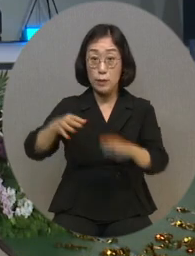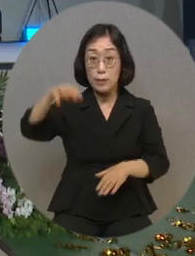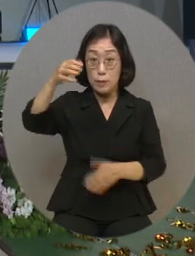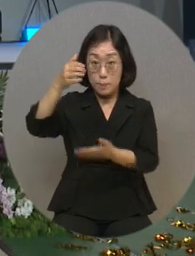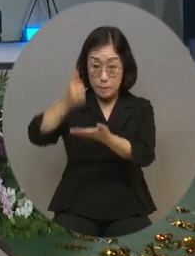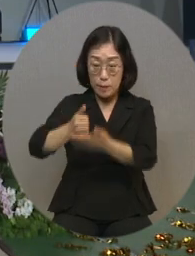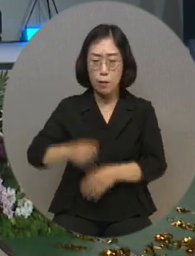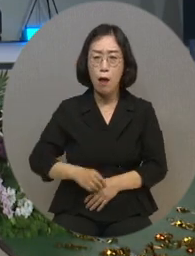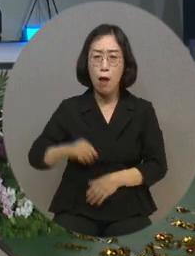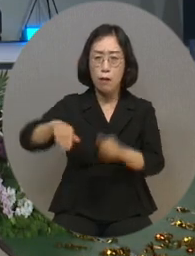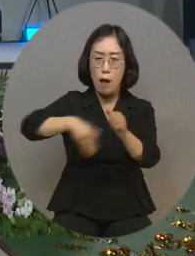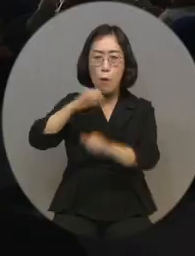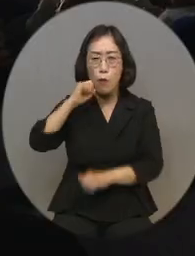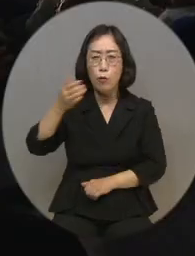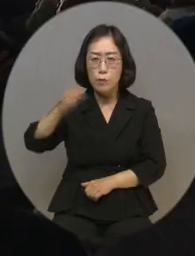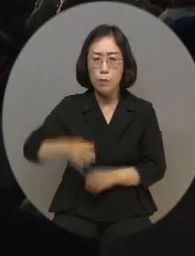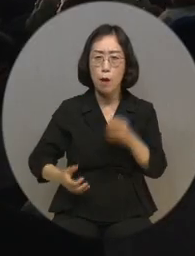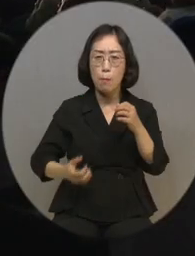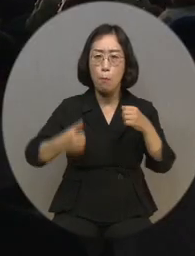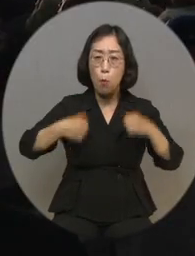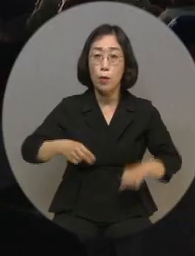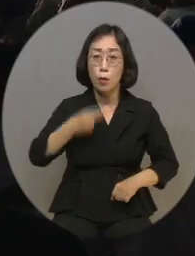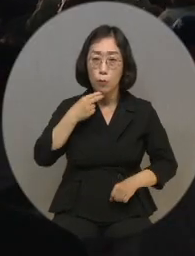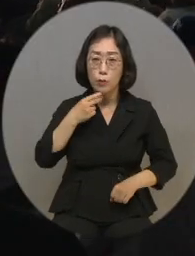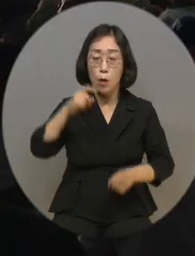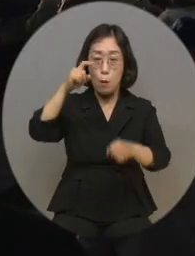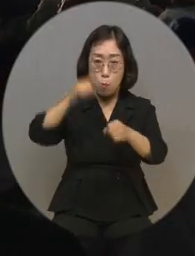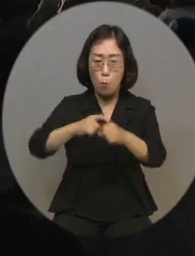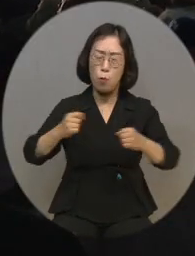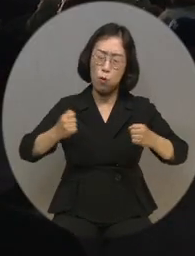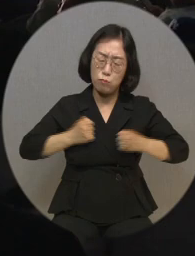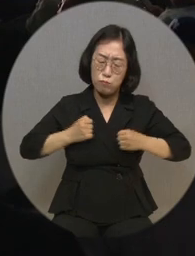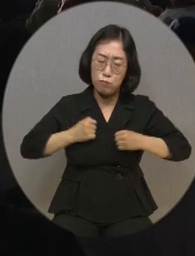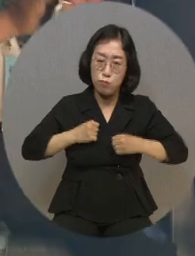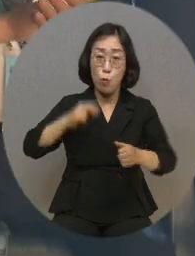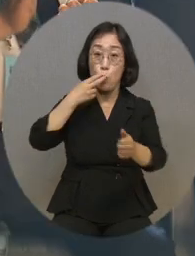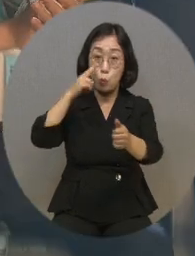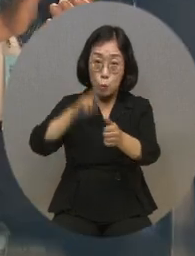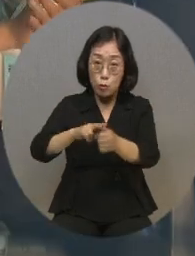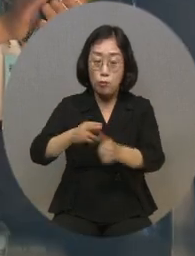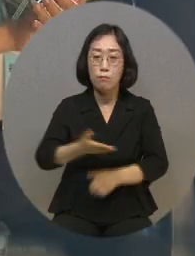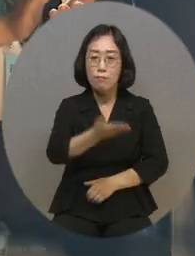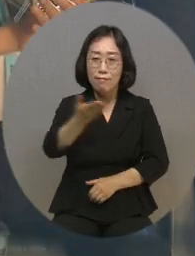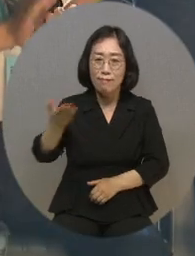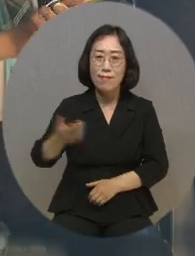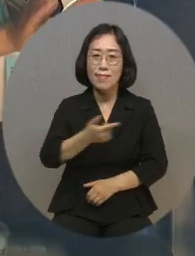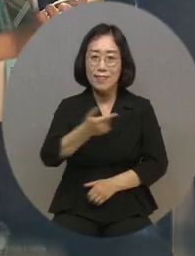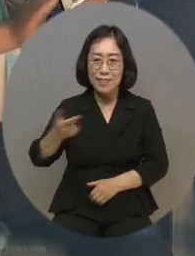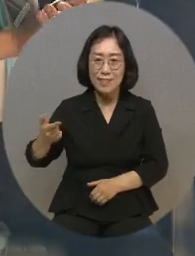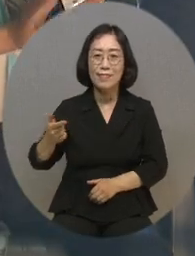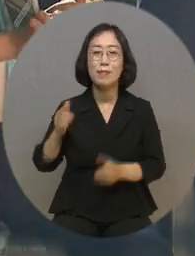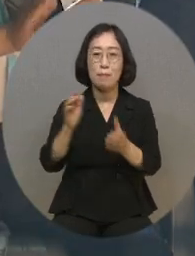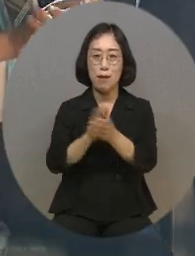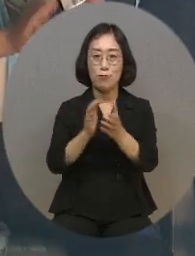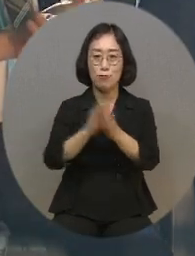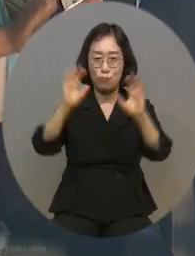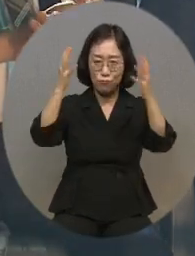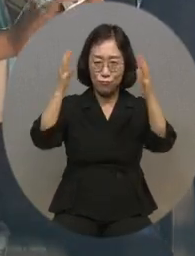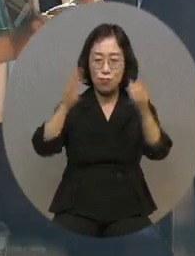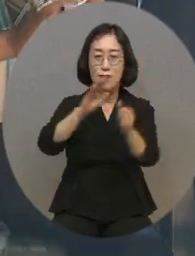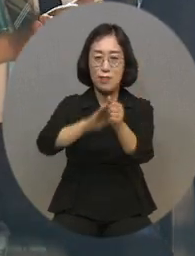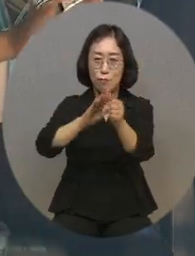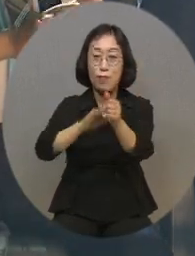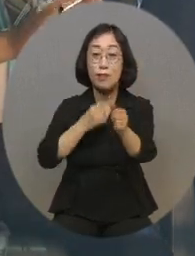어려운 여건에서도 포기하지 않고 목표를 향해 끊임없이 도전하는 선수들에게 뜨거운 격려와 응원의 박수를 보낸다며